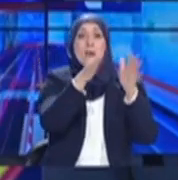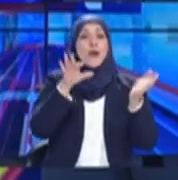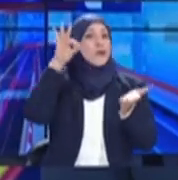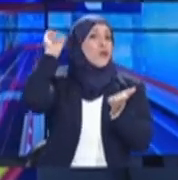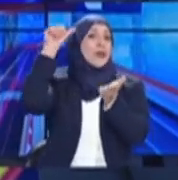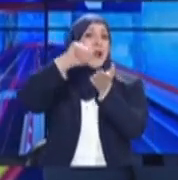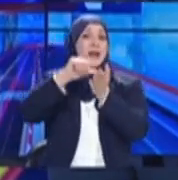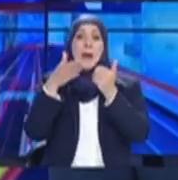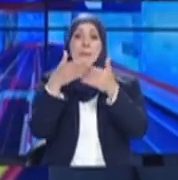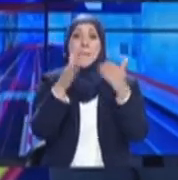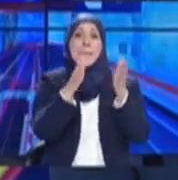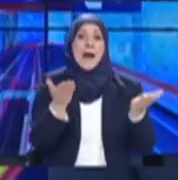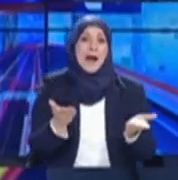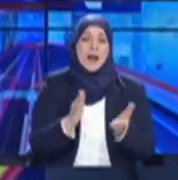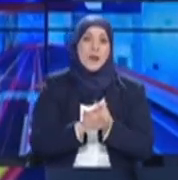معناها